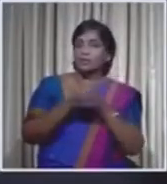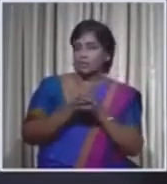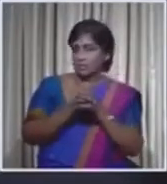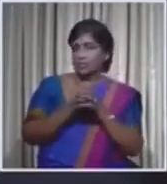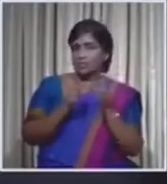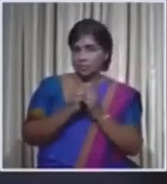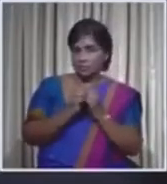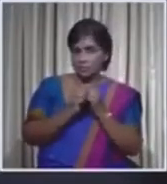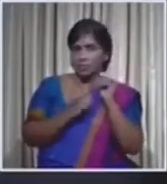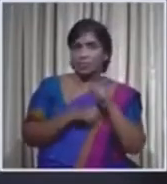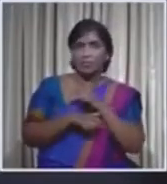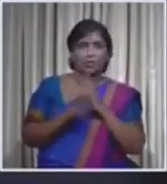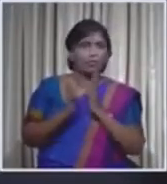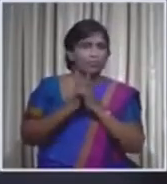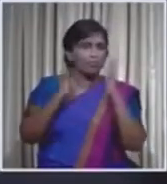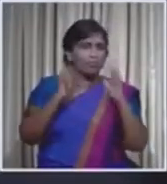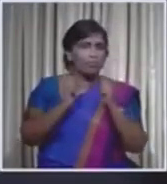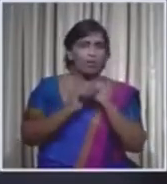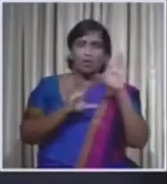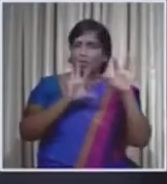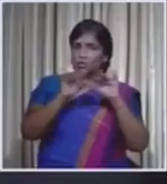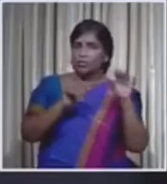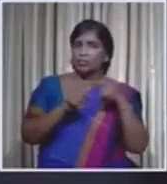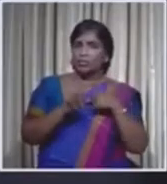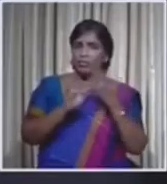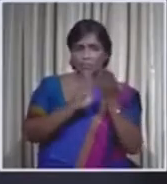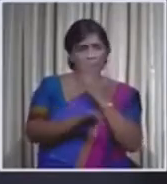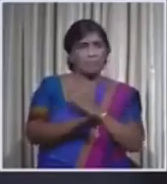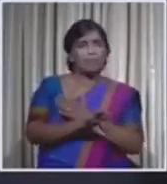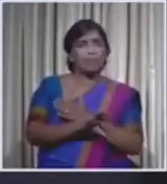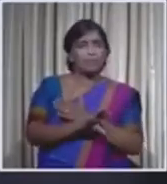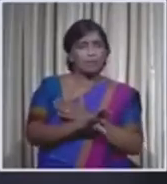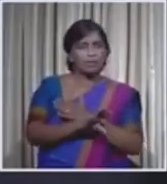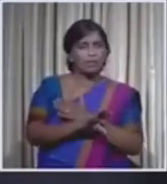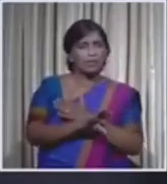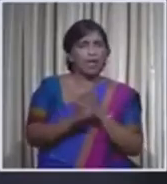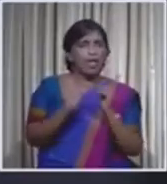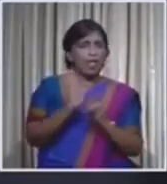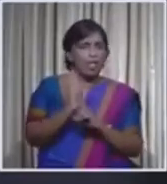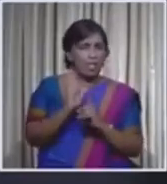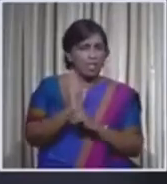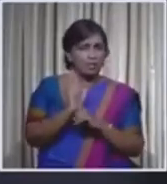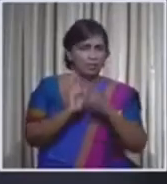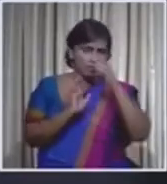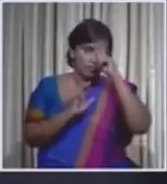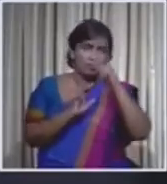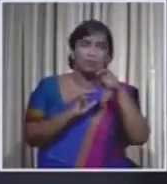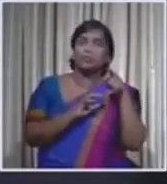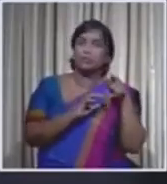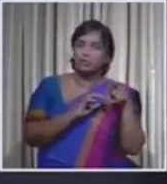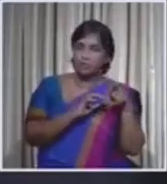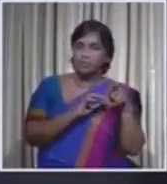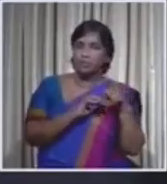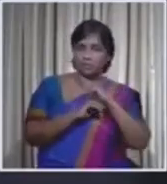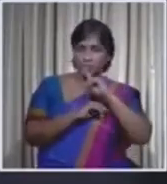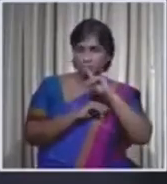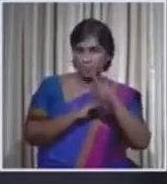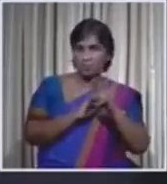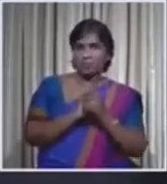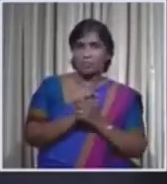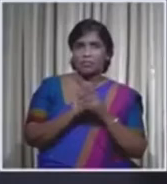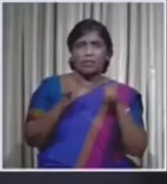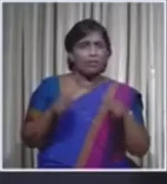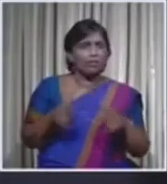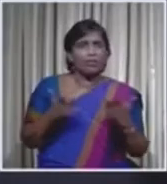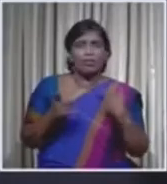බලකාය මේ ගණනාවක් පත් කළා තියෙනවා මං හිතා මීට ඉස්සෙල්ලා ලක්ෂ්මන් කිරියල්ලම ඇතුළු මන්ත්‍රීතුමා සඳහන් කරා දැන්